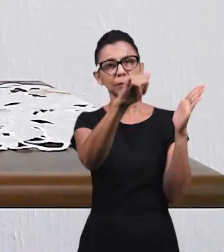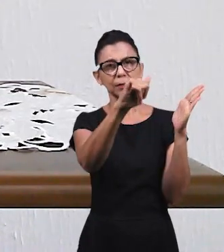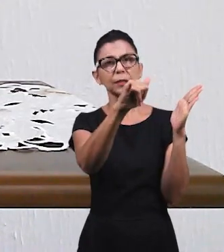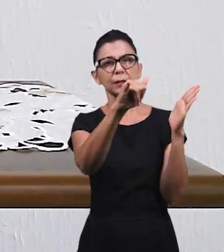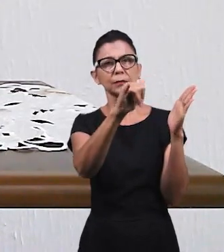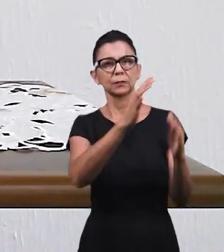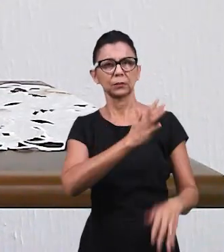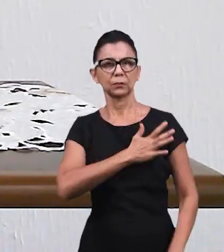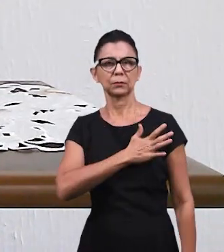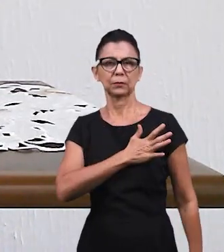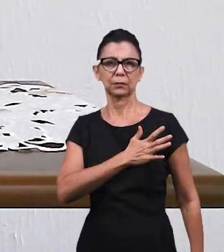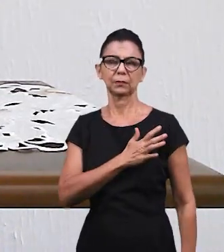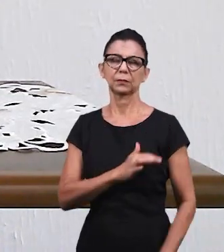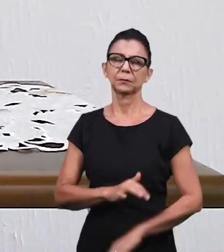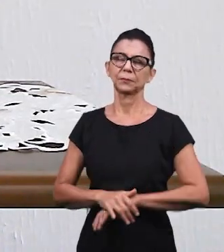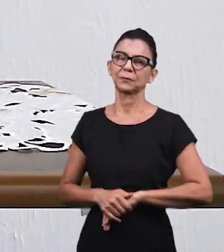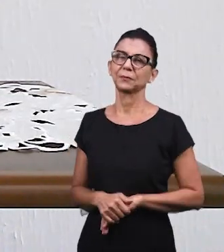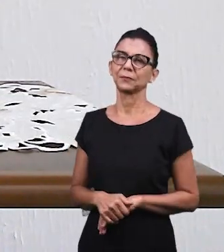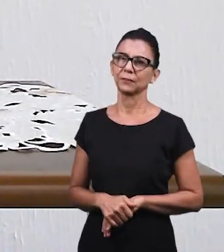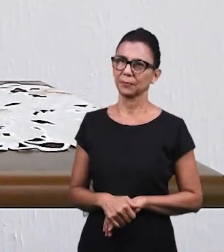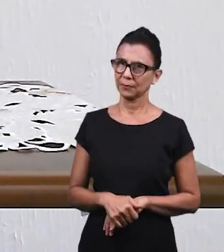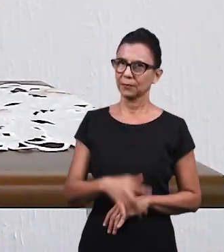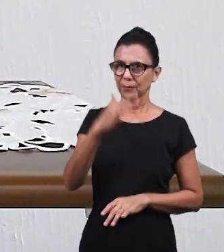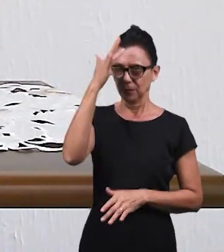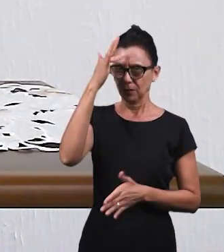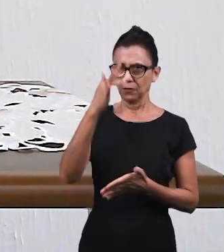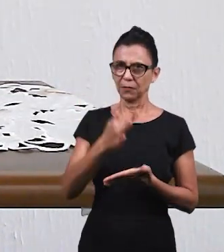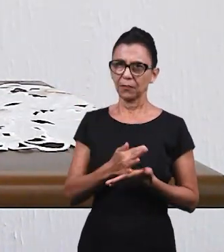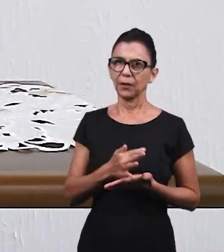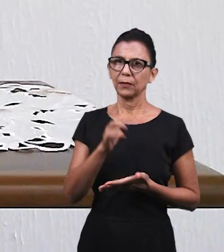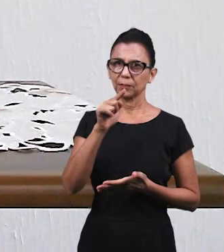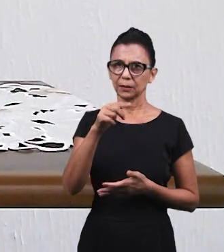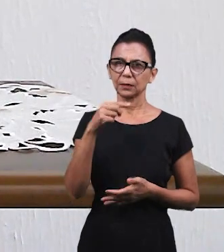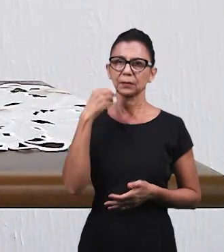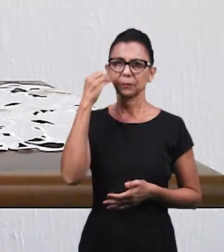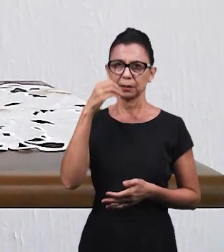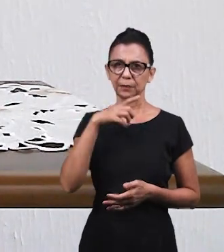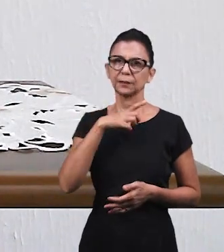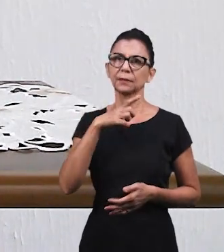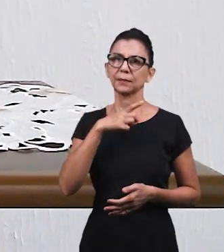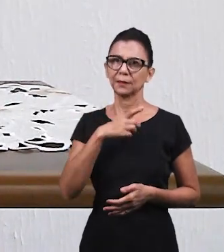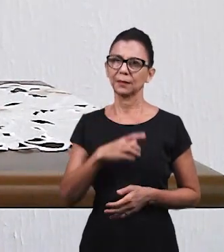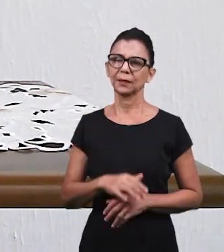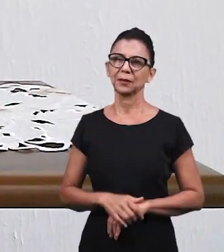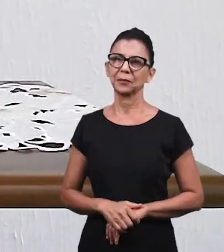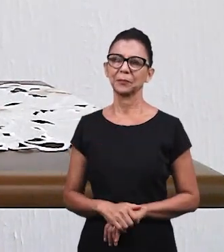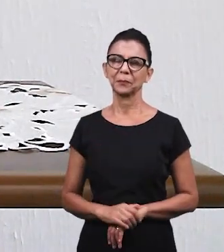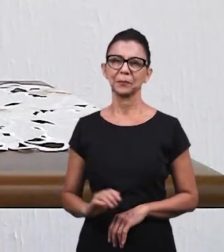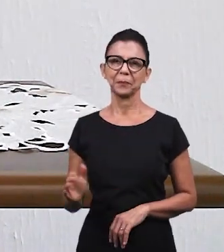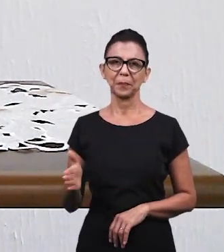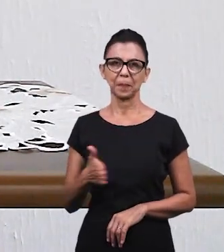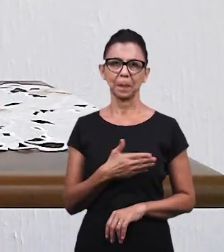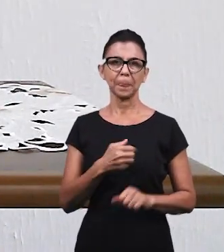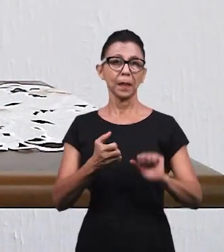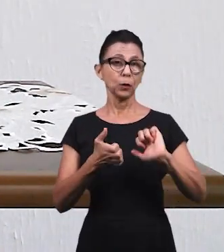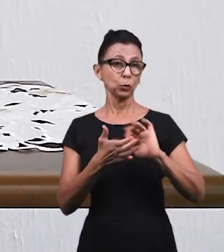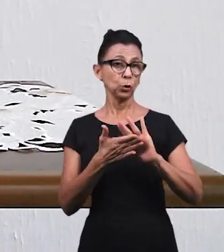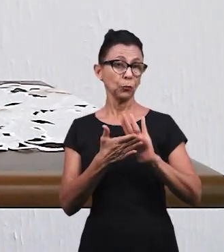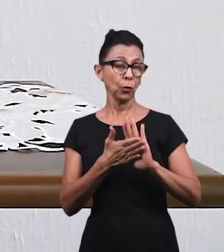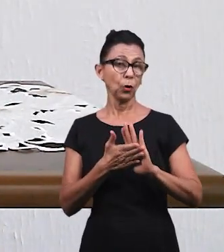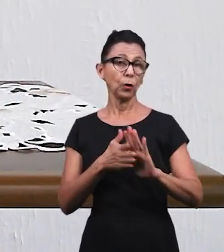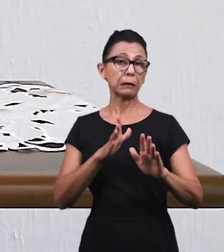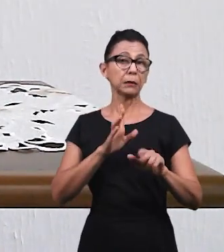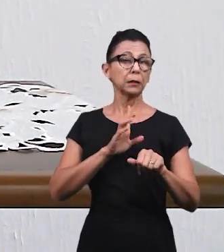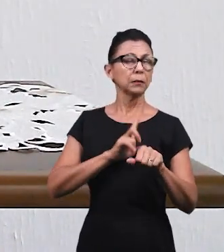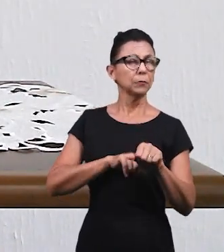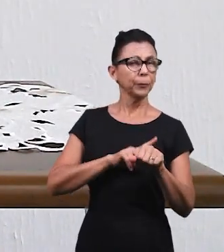И Бог тебя наставит через этот стих. Верою вы можете иметь этот опыт с Богом. Давайте мы споем. Пока мы